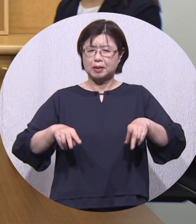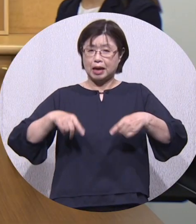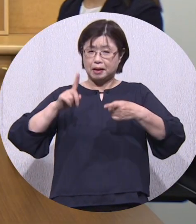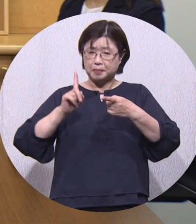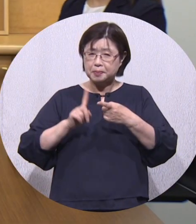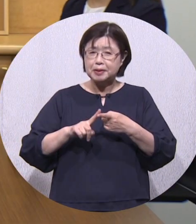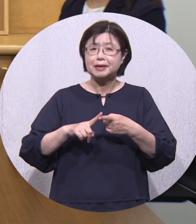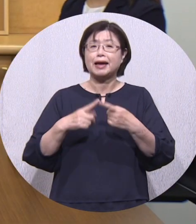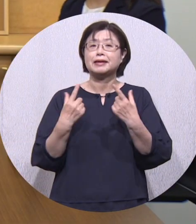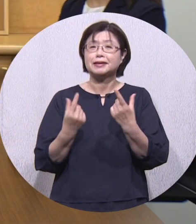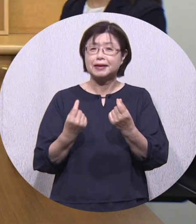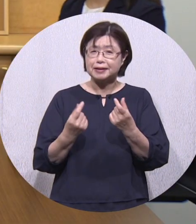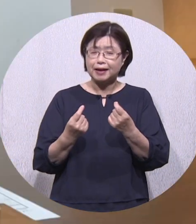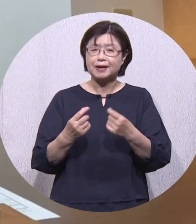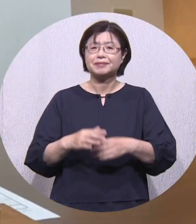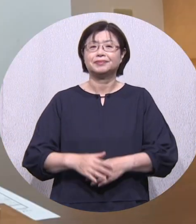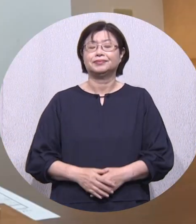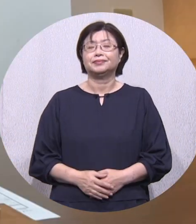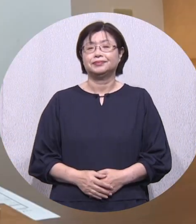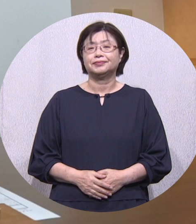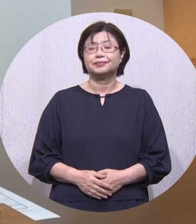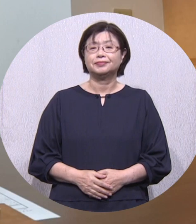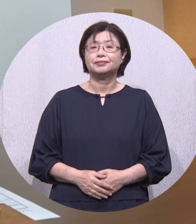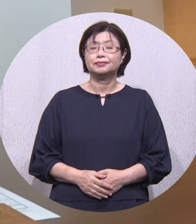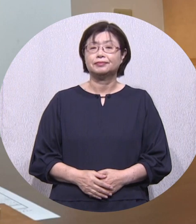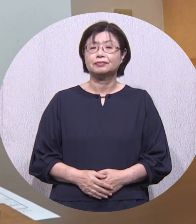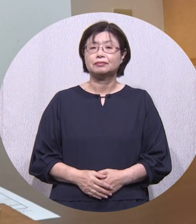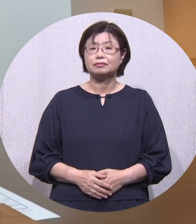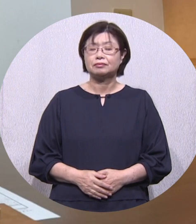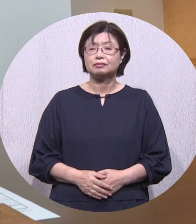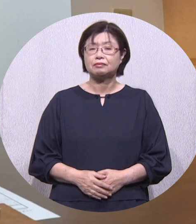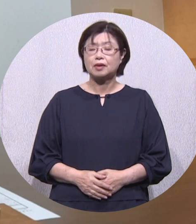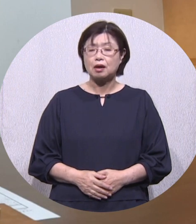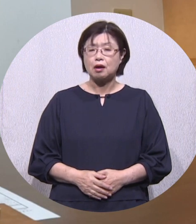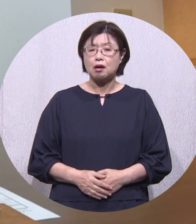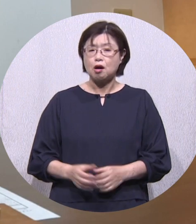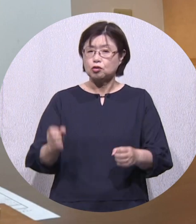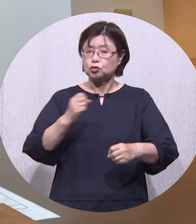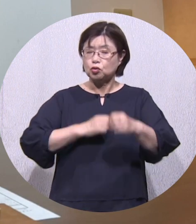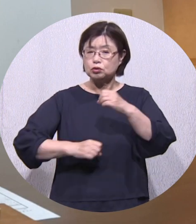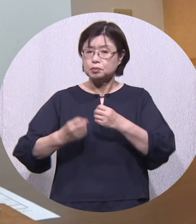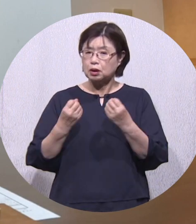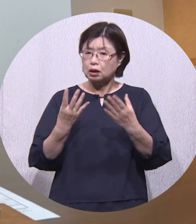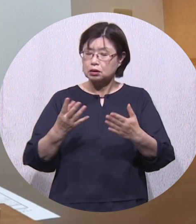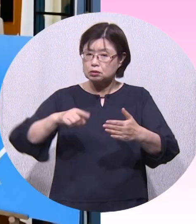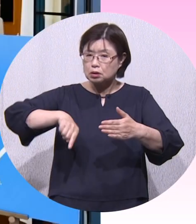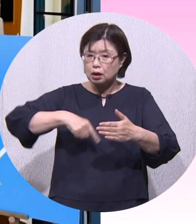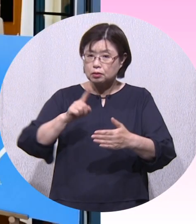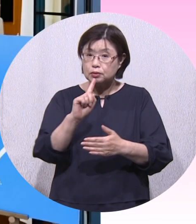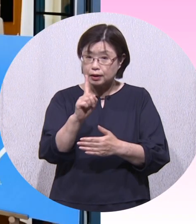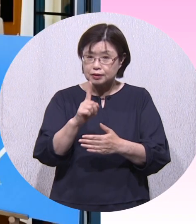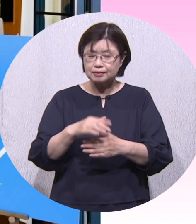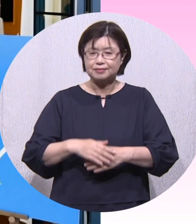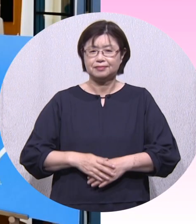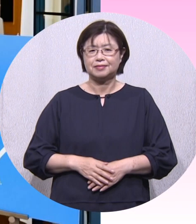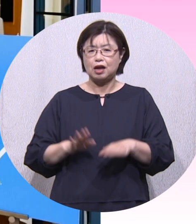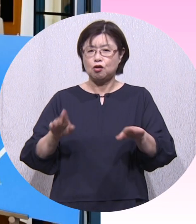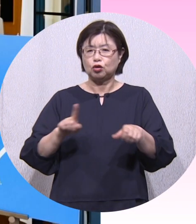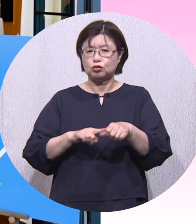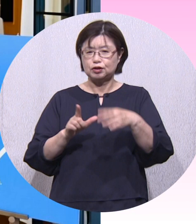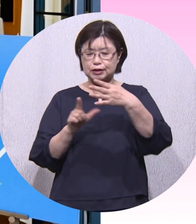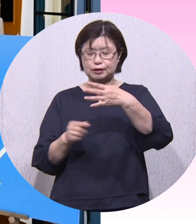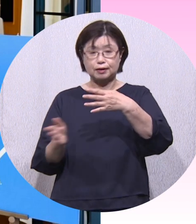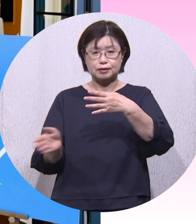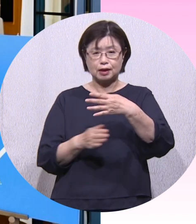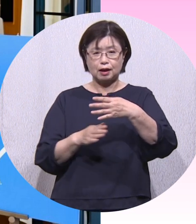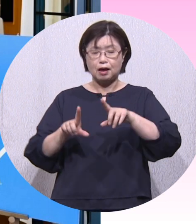っていう感じがしますね。はい、それでどんな新しい取り組みを始められたんでしょう？ はい、なんと今年度からは